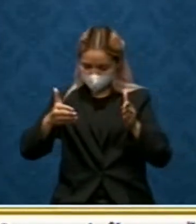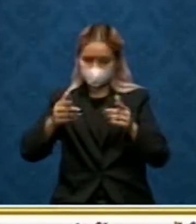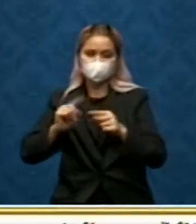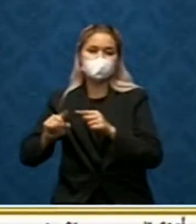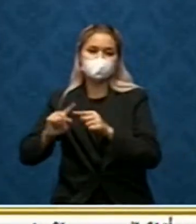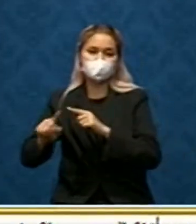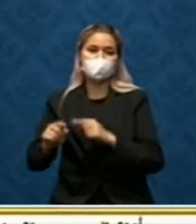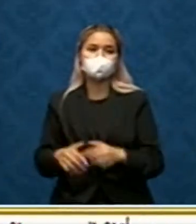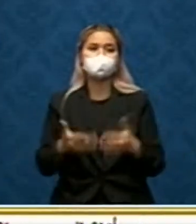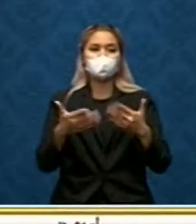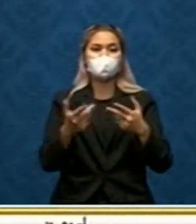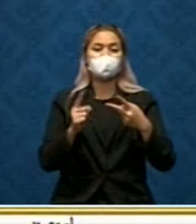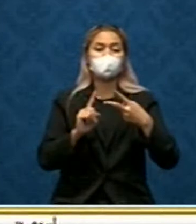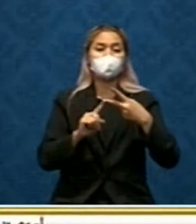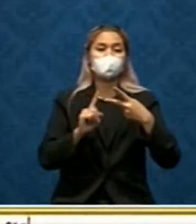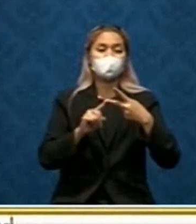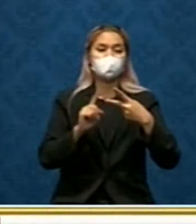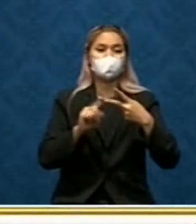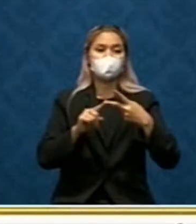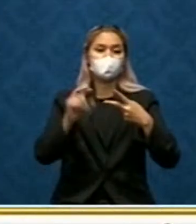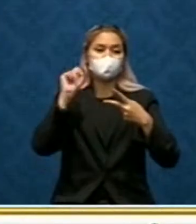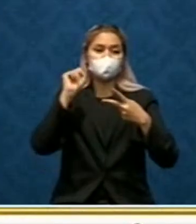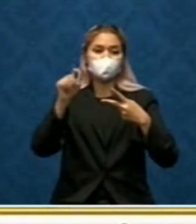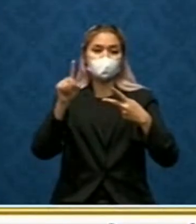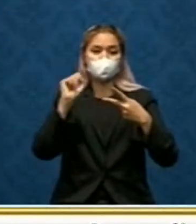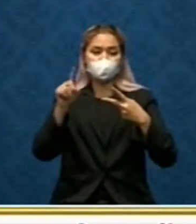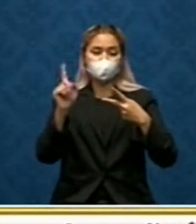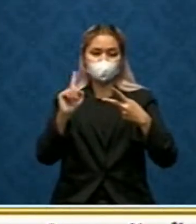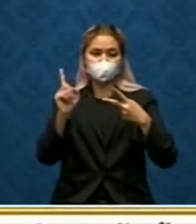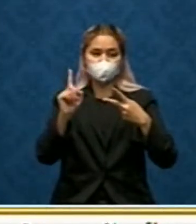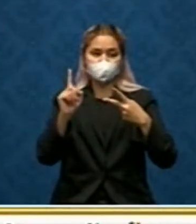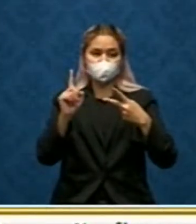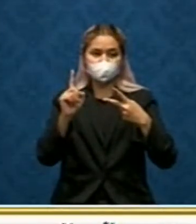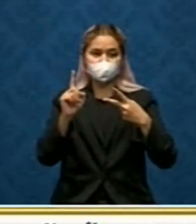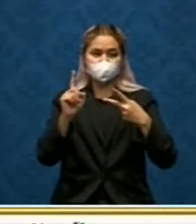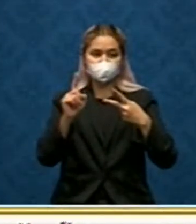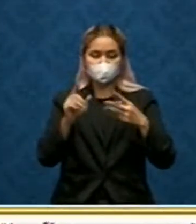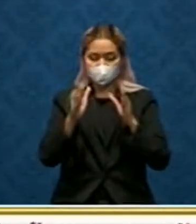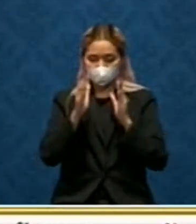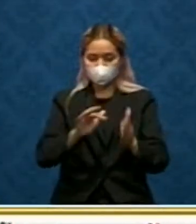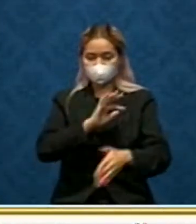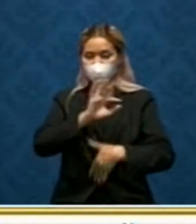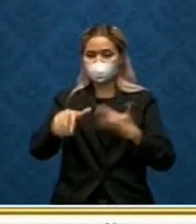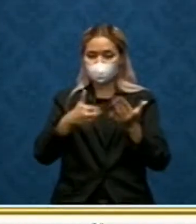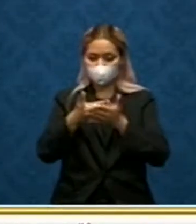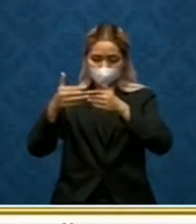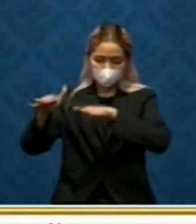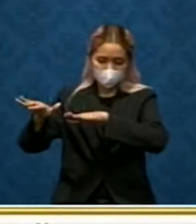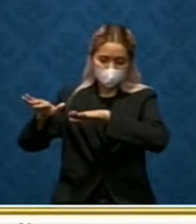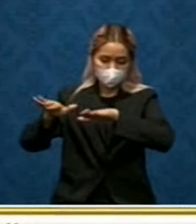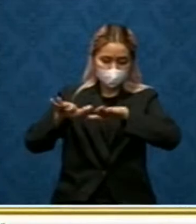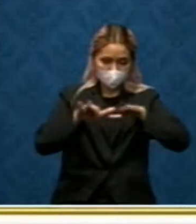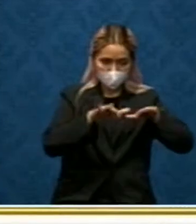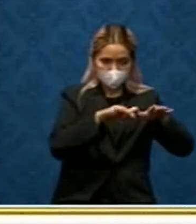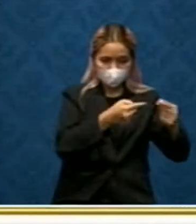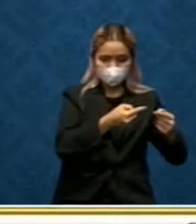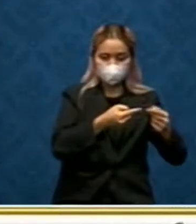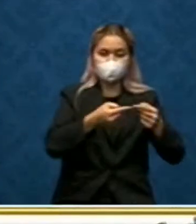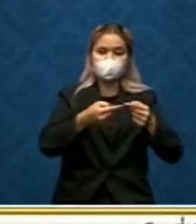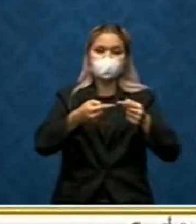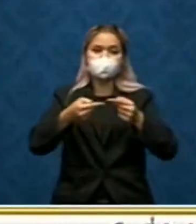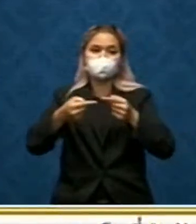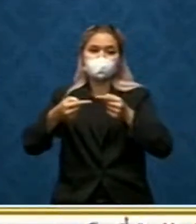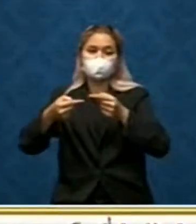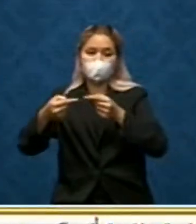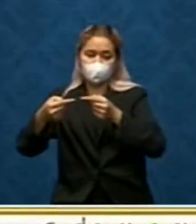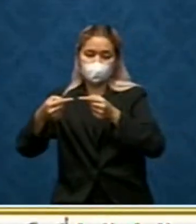แล้วนายุบายเลงดวนก็คือต้รีบเตรียมคนเข้าสู่สัตวัดธิ 21สอดครองtorองกันก็คือปฏิ